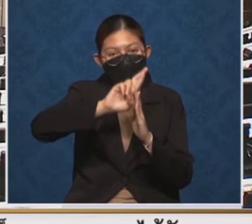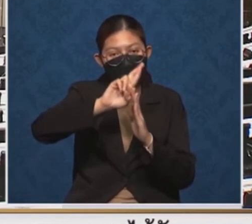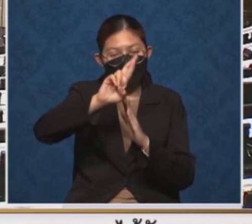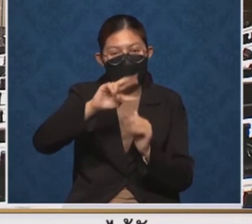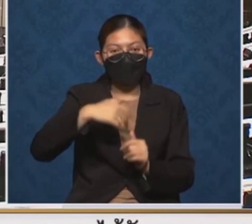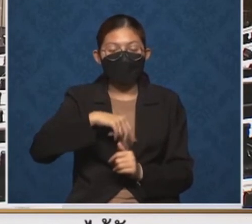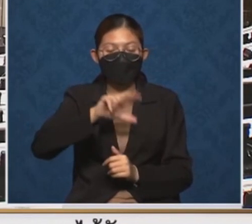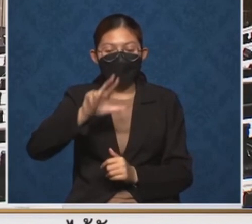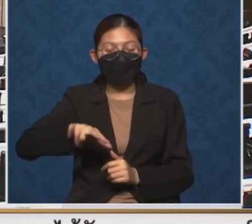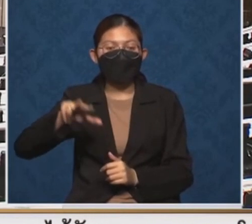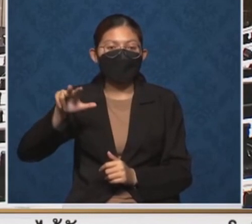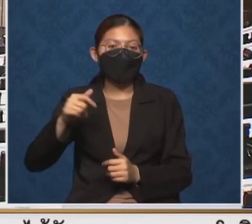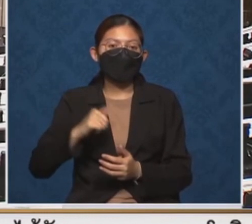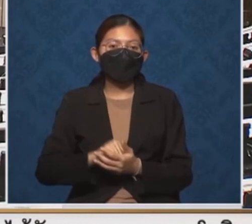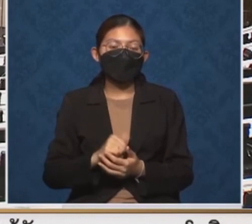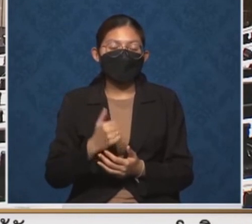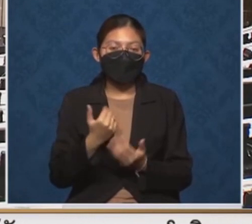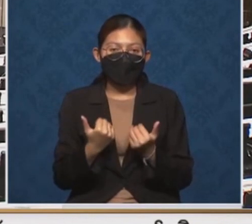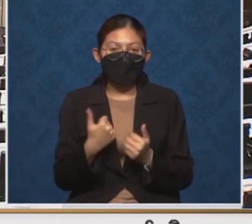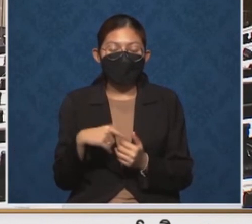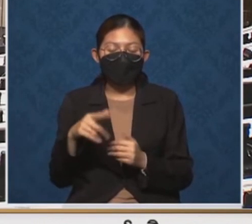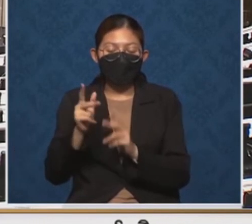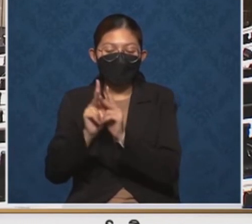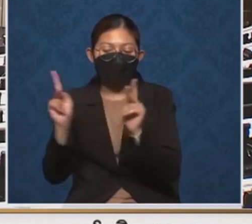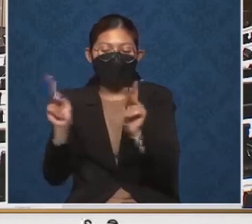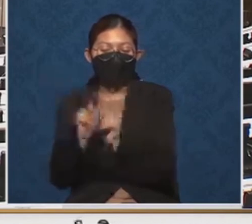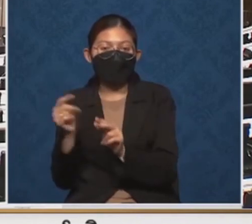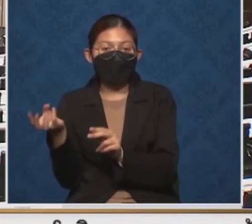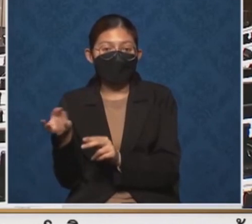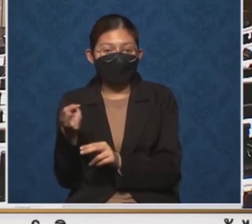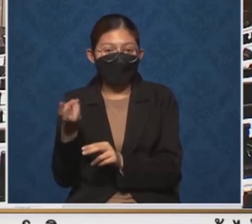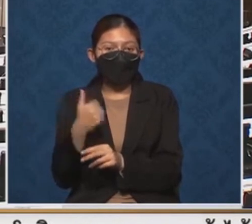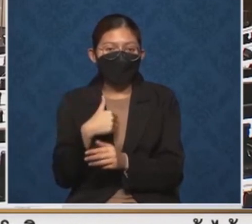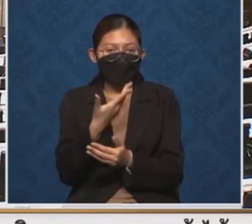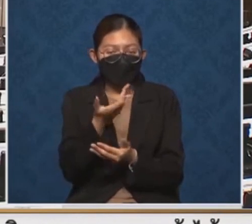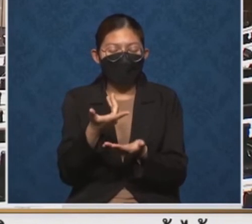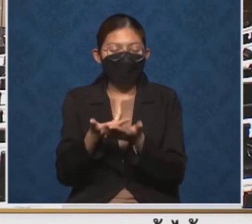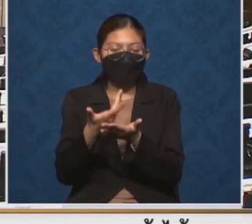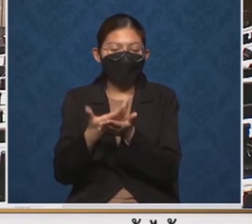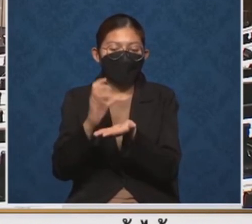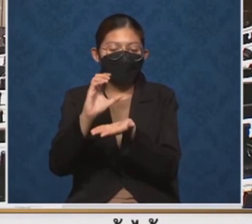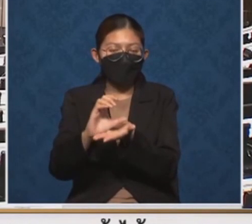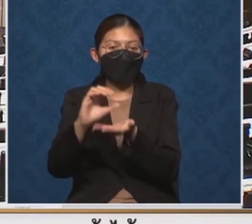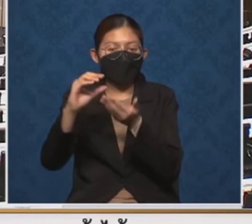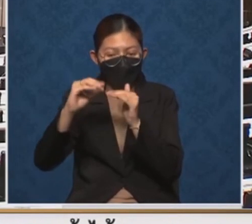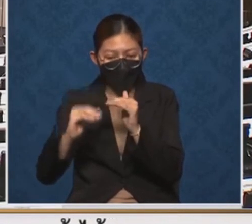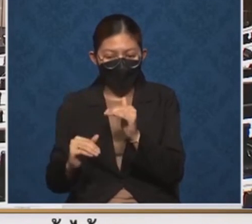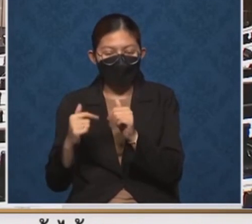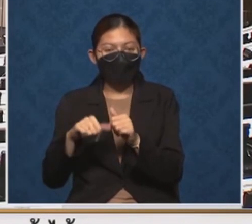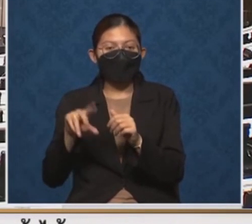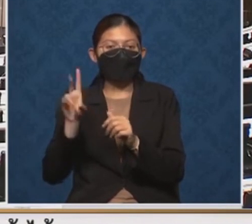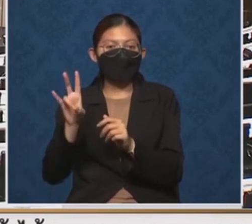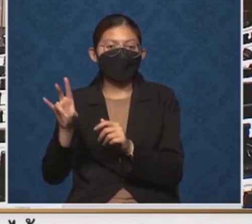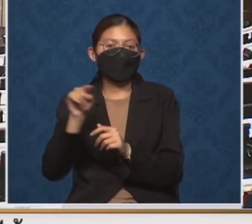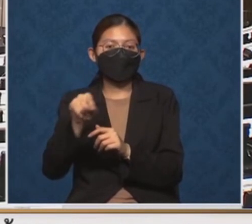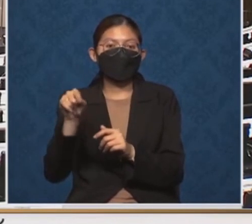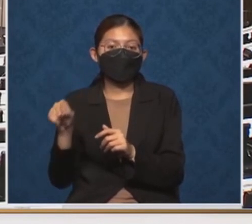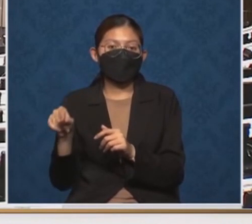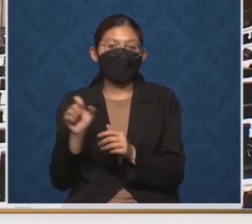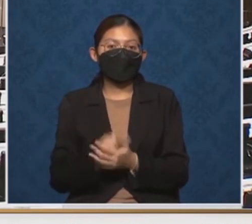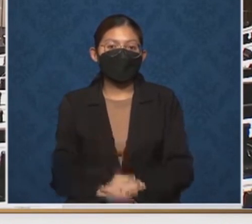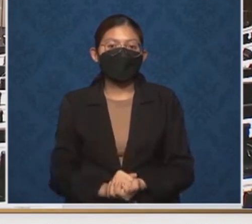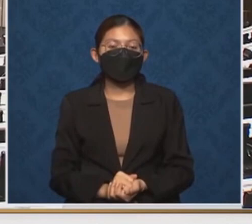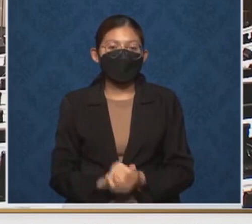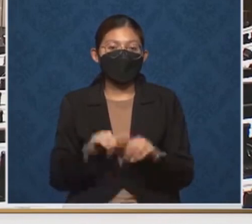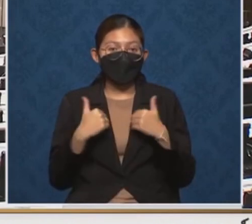กรรมาธิการเสียงข้างน้อยผมขอปรับรสของกระทรวงเกษตรที่ 7เปอร์เซ็นต์นะครับ